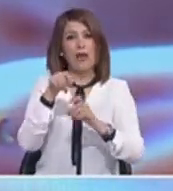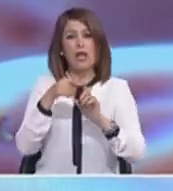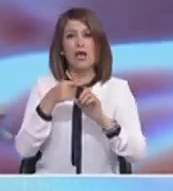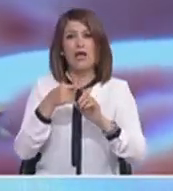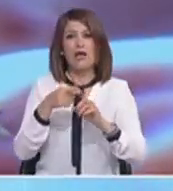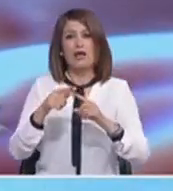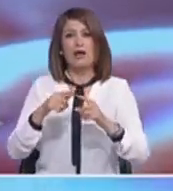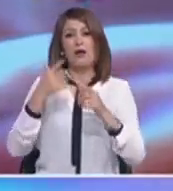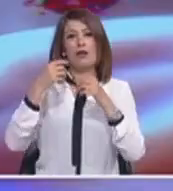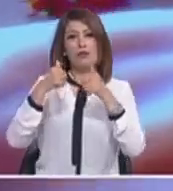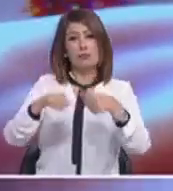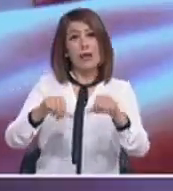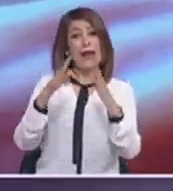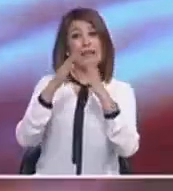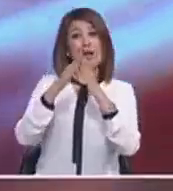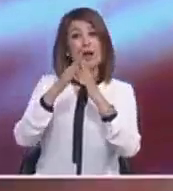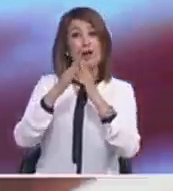خليها تروح